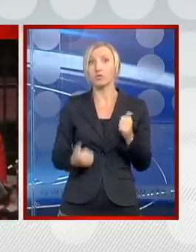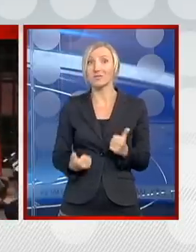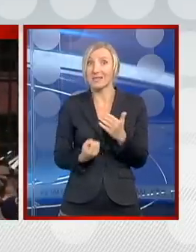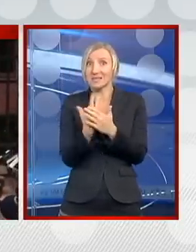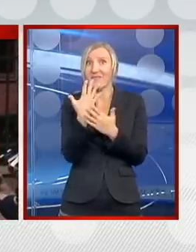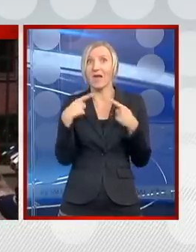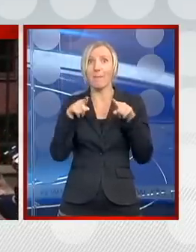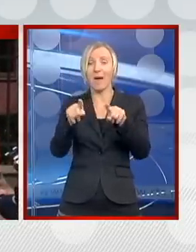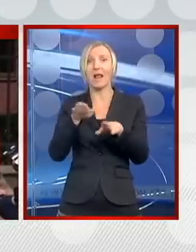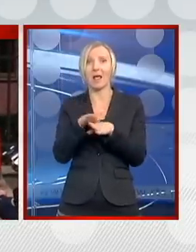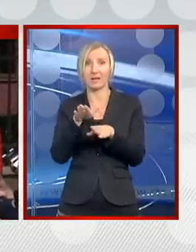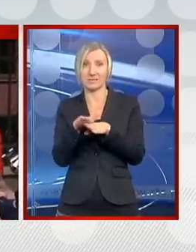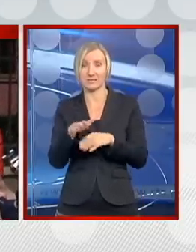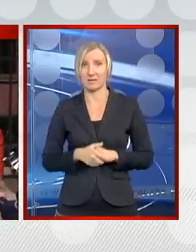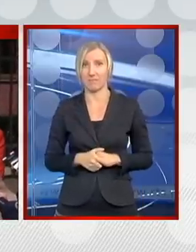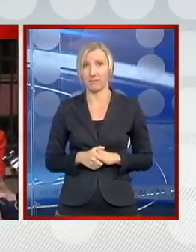stvara paralelan sistem.